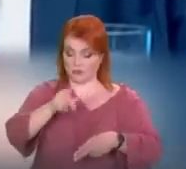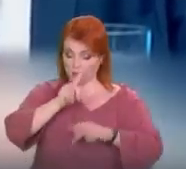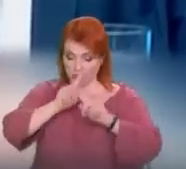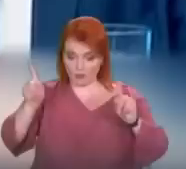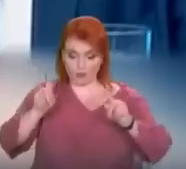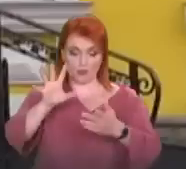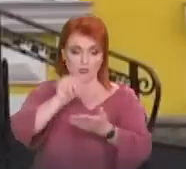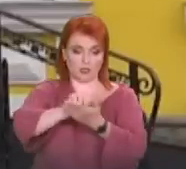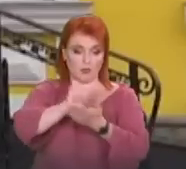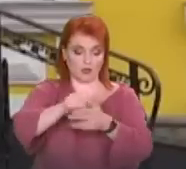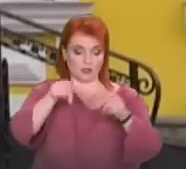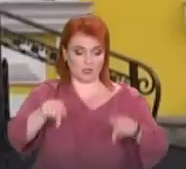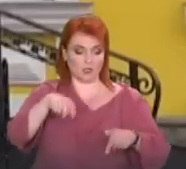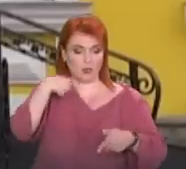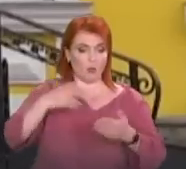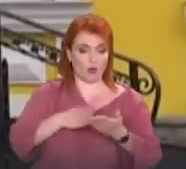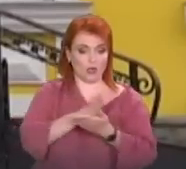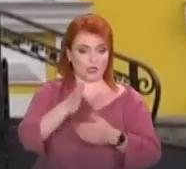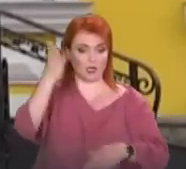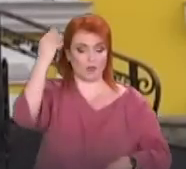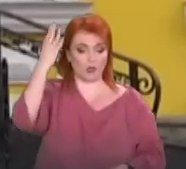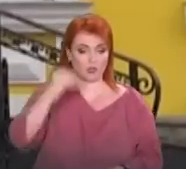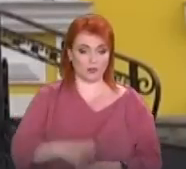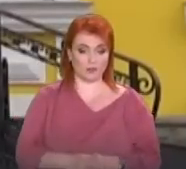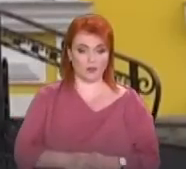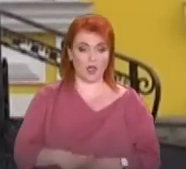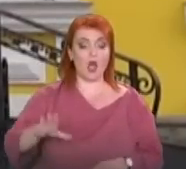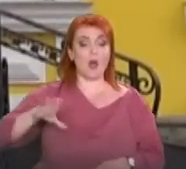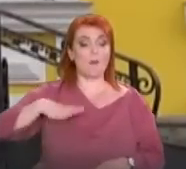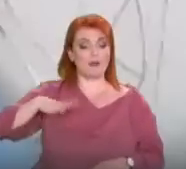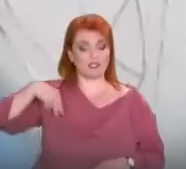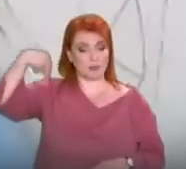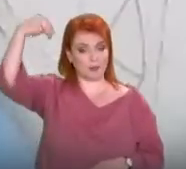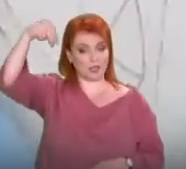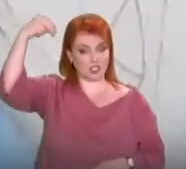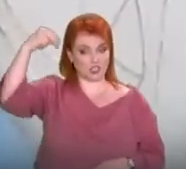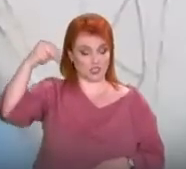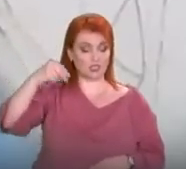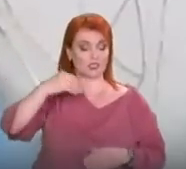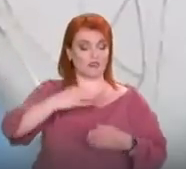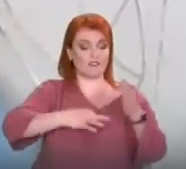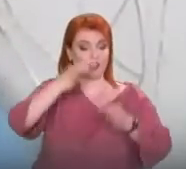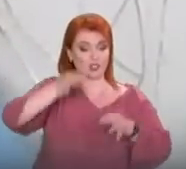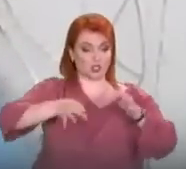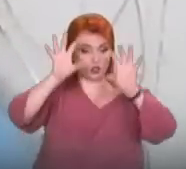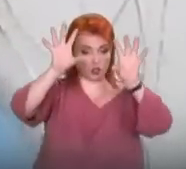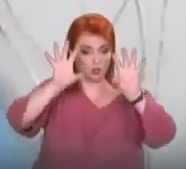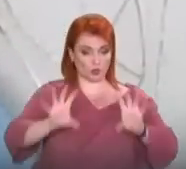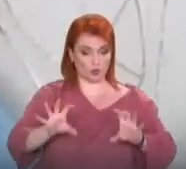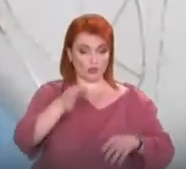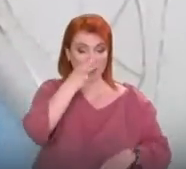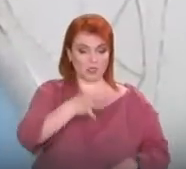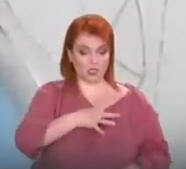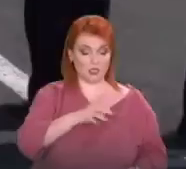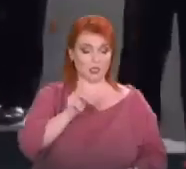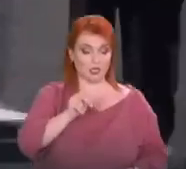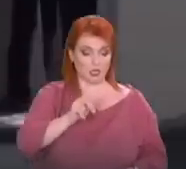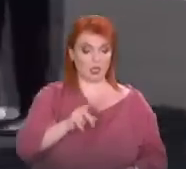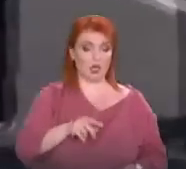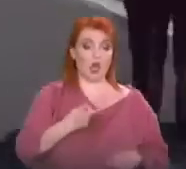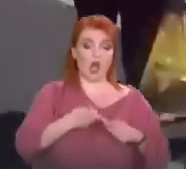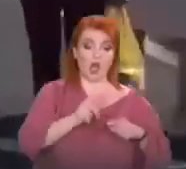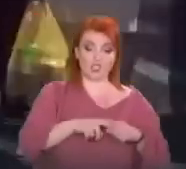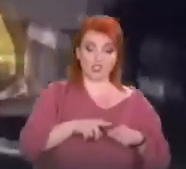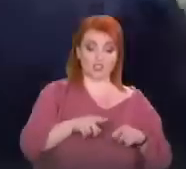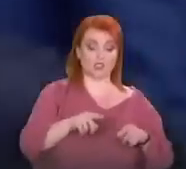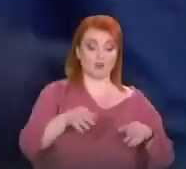din Republica Moldova. Fostul președinte al Curții Constituționale, Alexandru Tănase, a declarat în emisiunea în context de la Moldova 1 că blocul creat